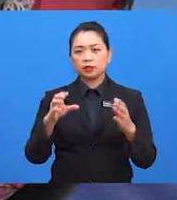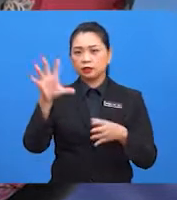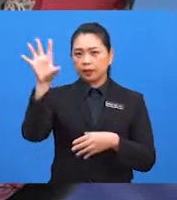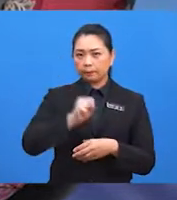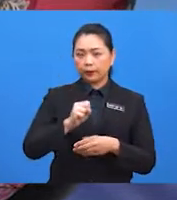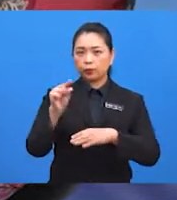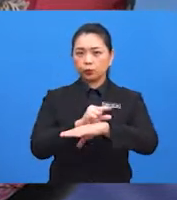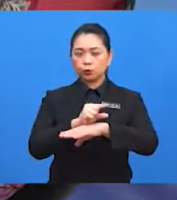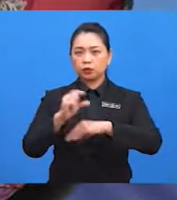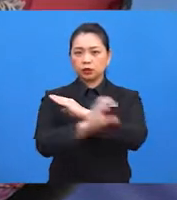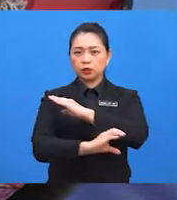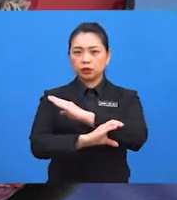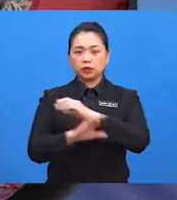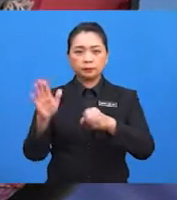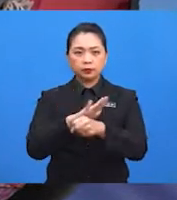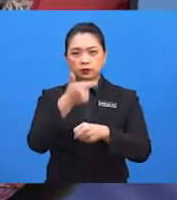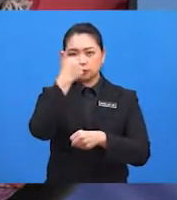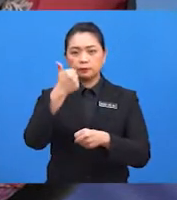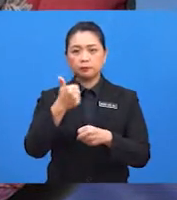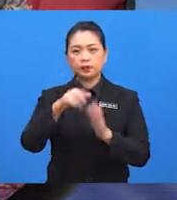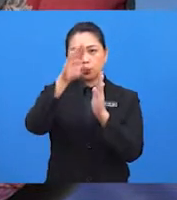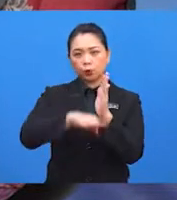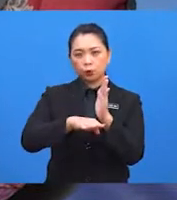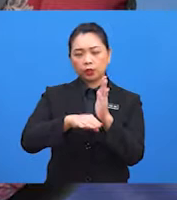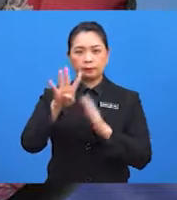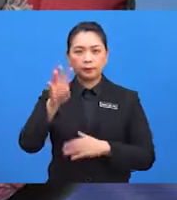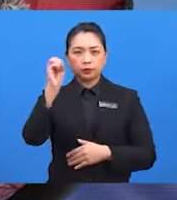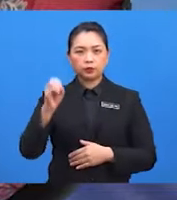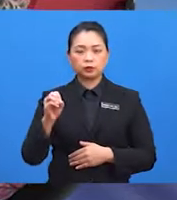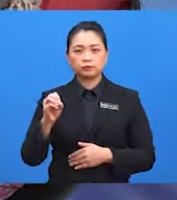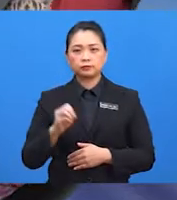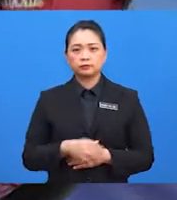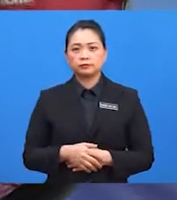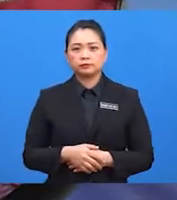kadar penganggurannya kurang dari 4%. Betul begitu, Cikgu Ishak? Ya, betul.